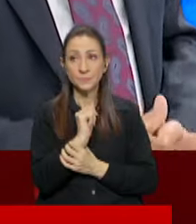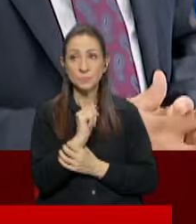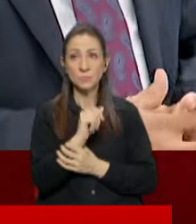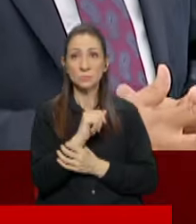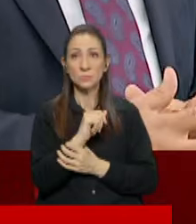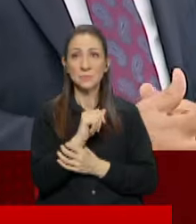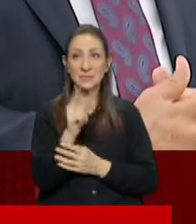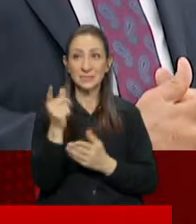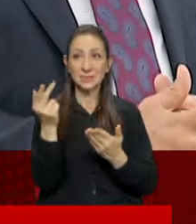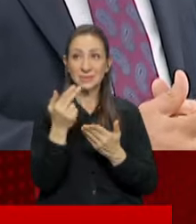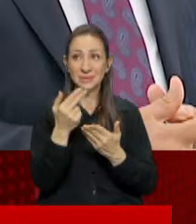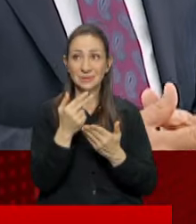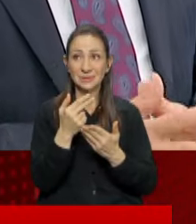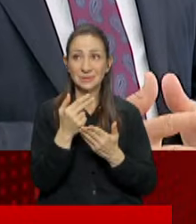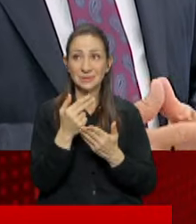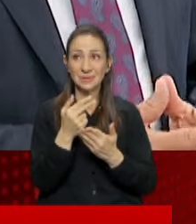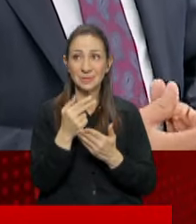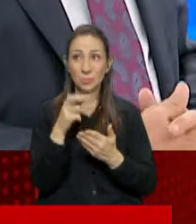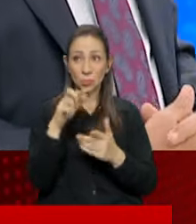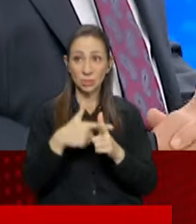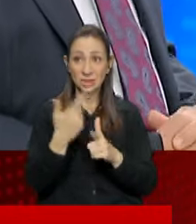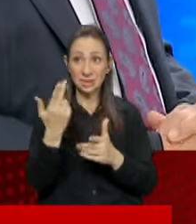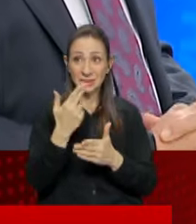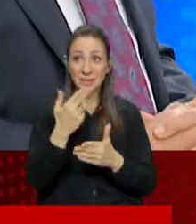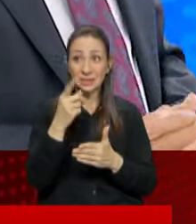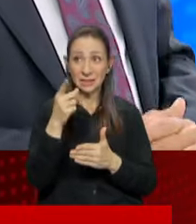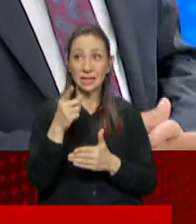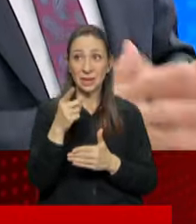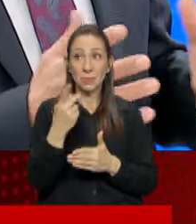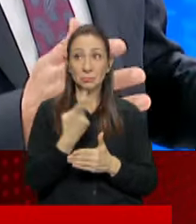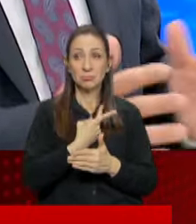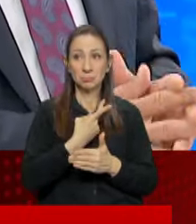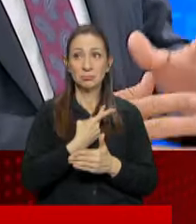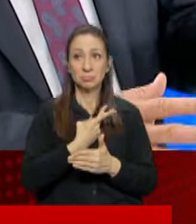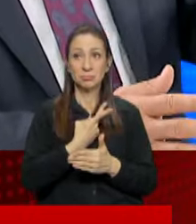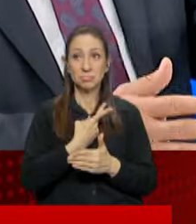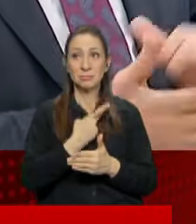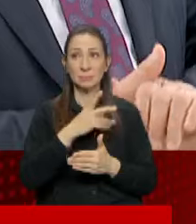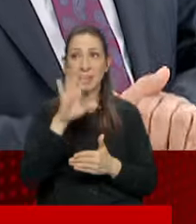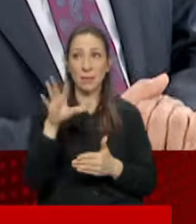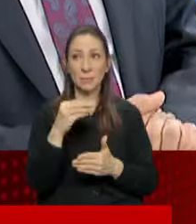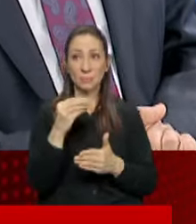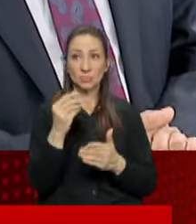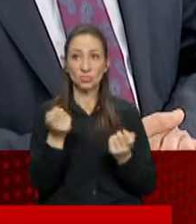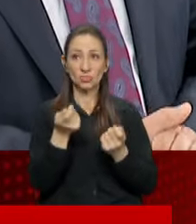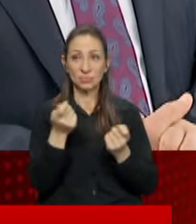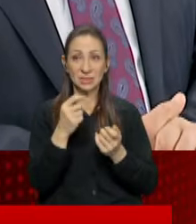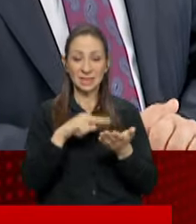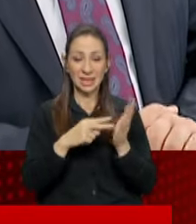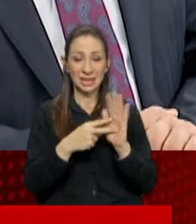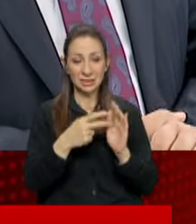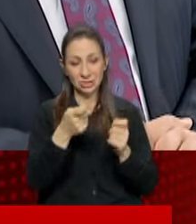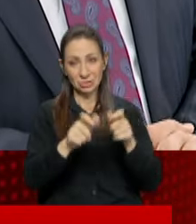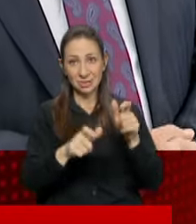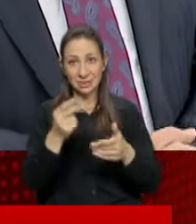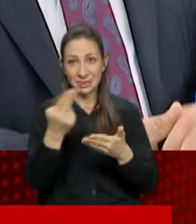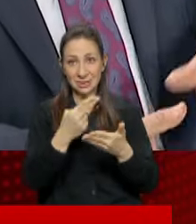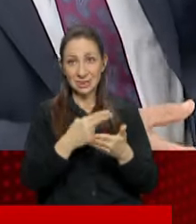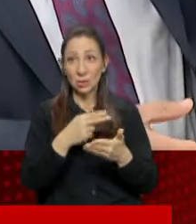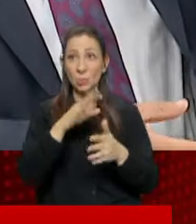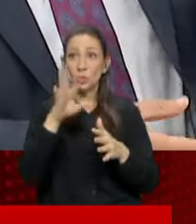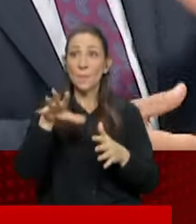sosyal... Siz mi çizdiniz? Şimdi projeye, evet, imzanız var. Bizim bunlar hep bizim teknik elemanların yaptığı işler.